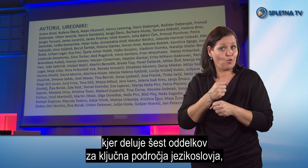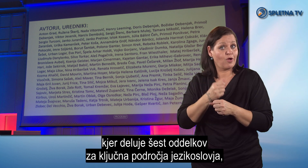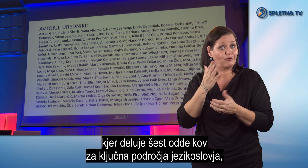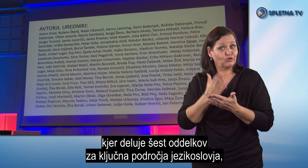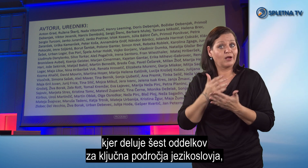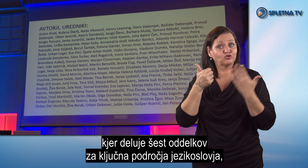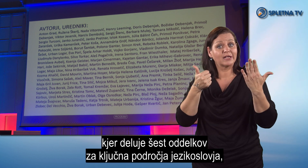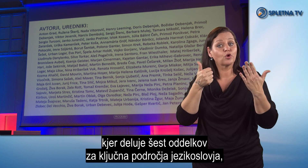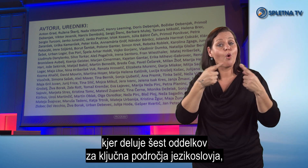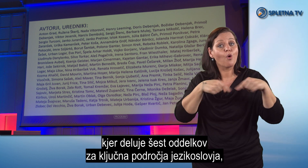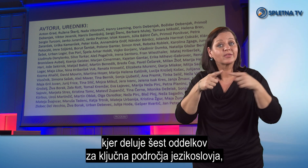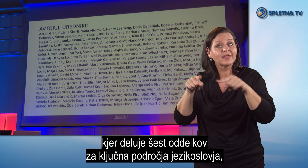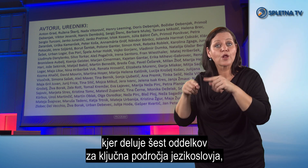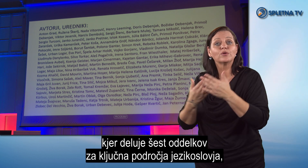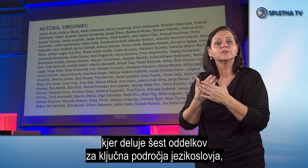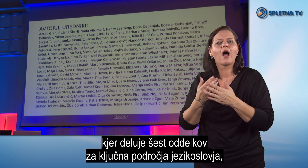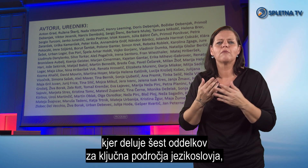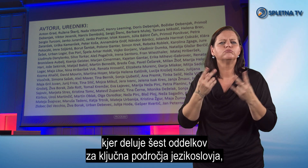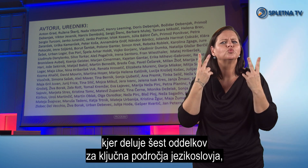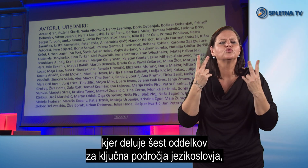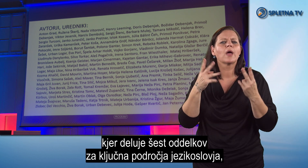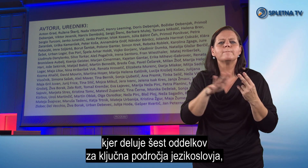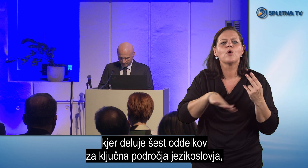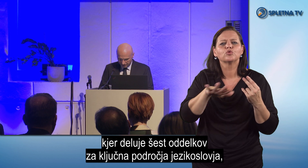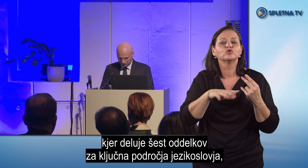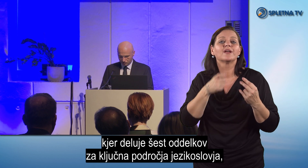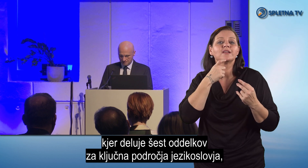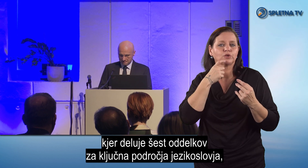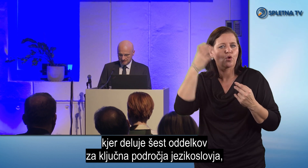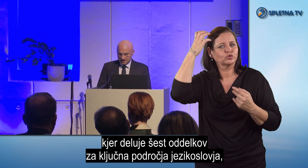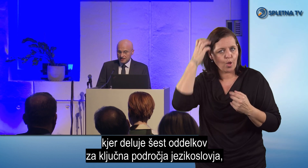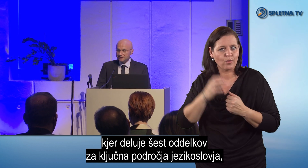kjer deluje 6 oddelkov za ključna področja jezikoslovja,